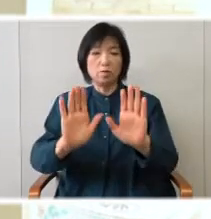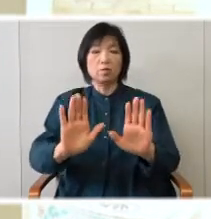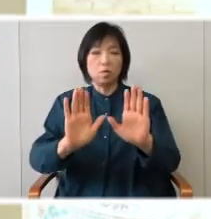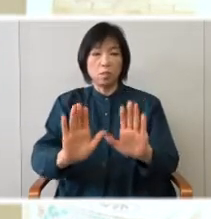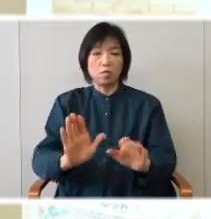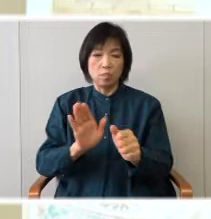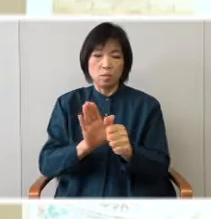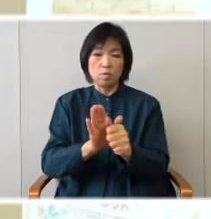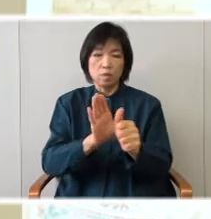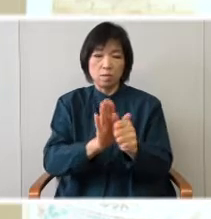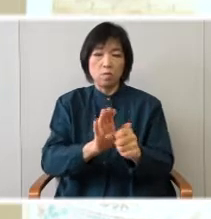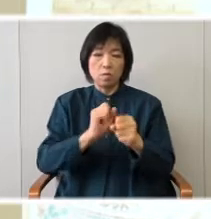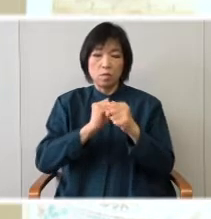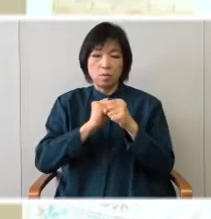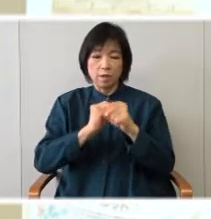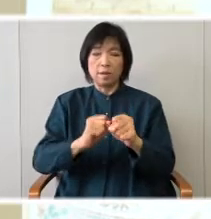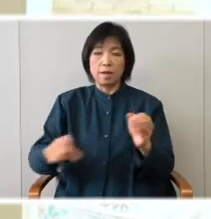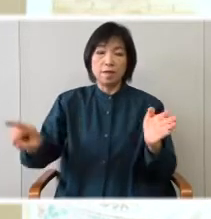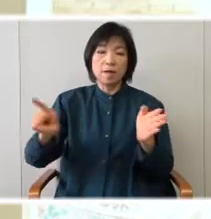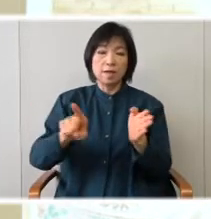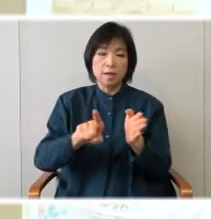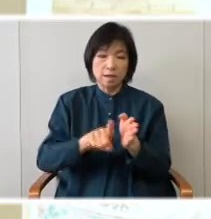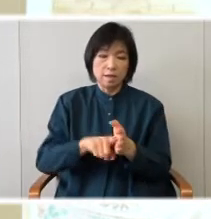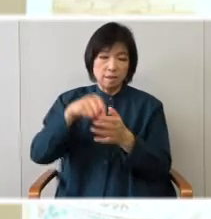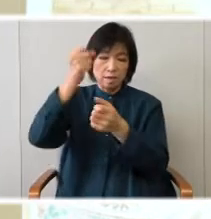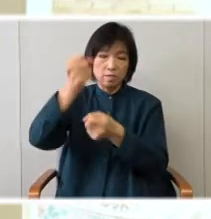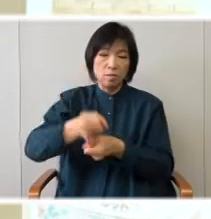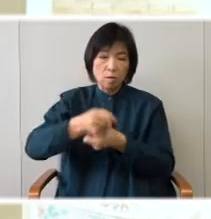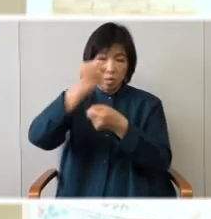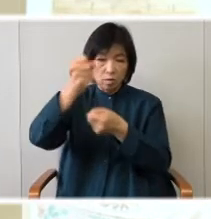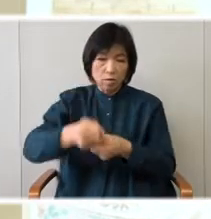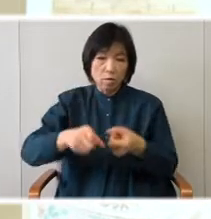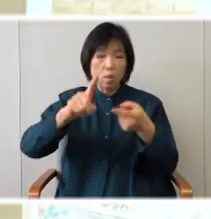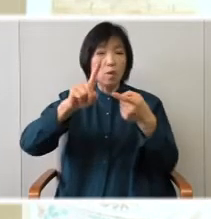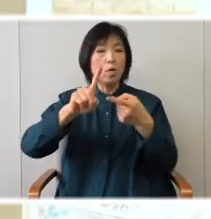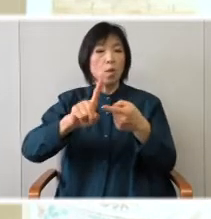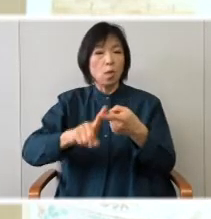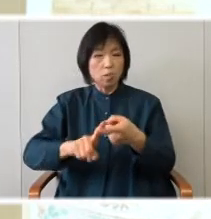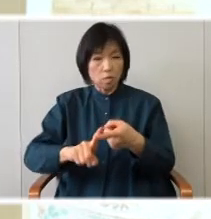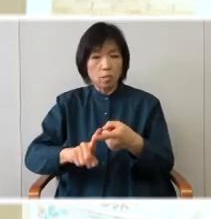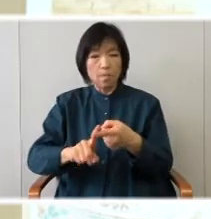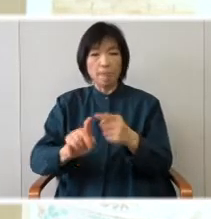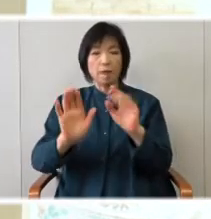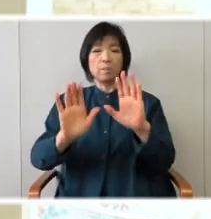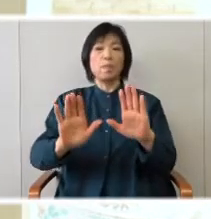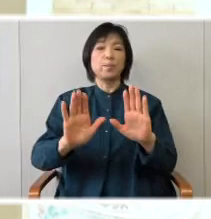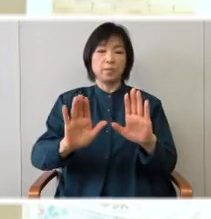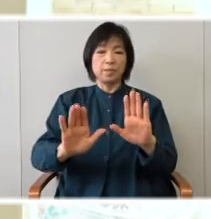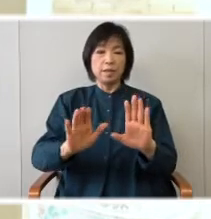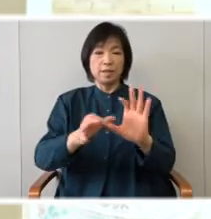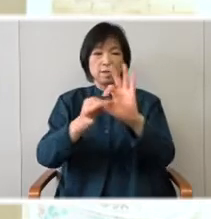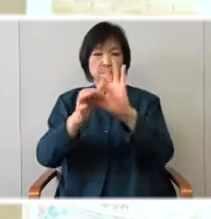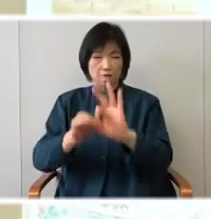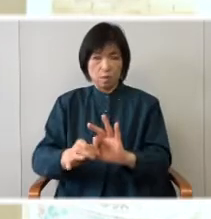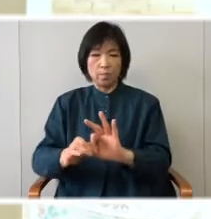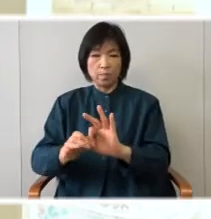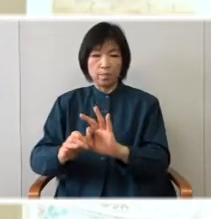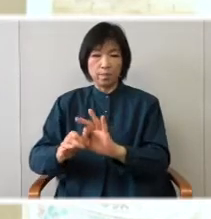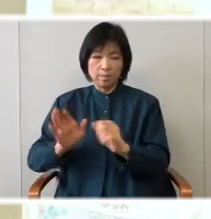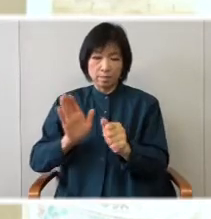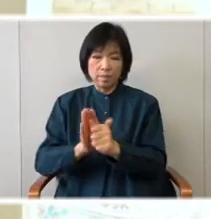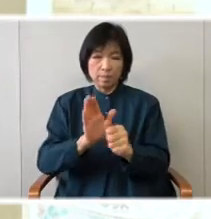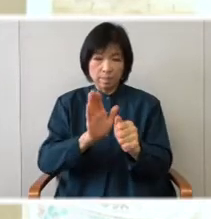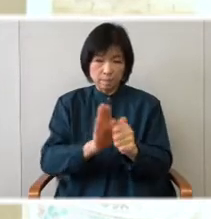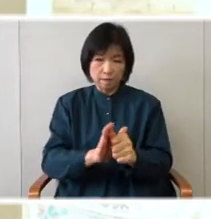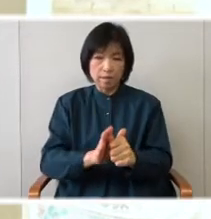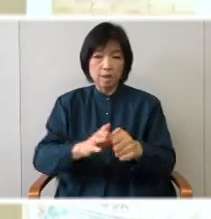する補助というものを行っておりましたし、また農業用ボイラーについても補助を進めてきました。で今回の事業を受け